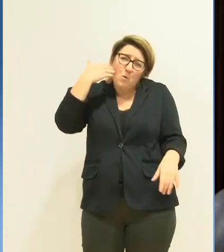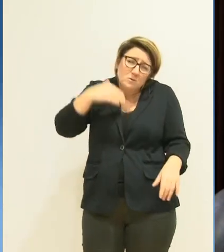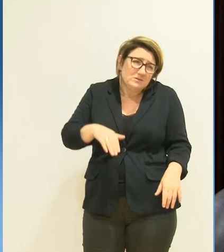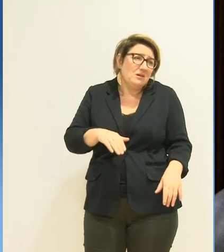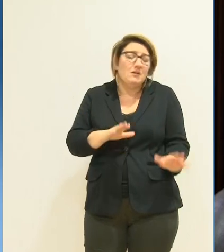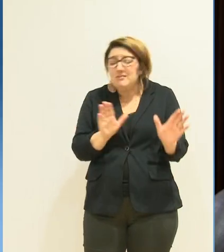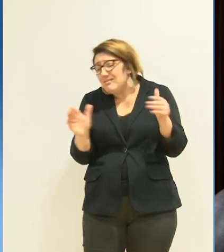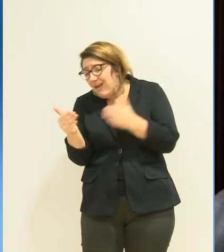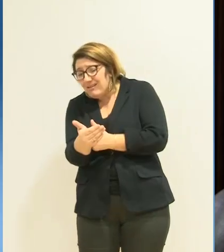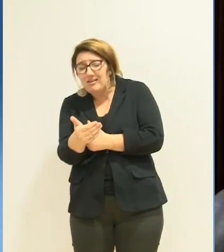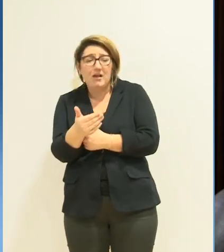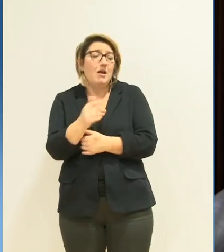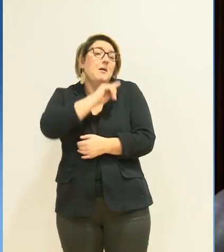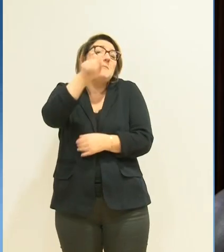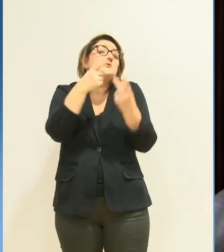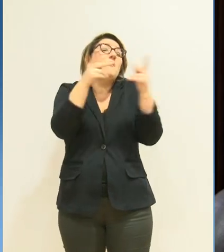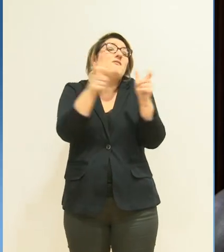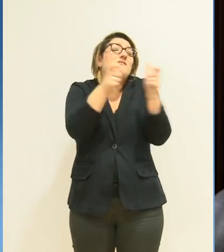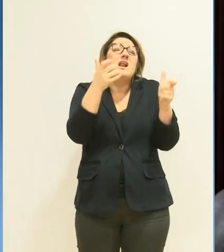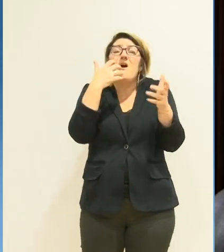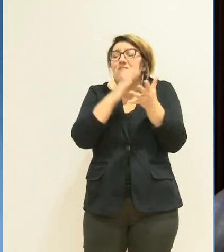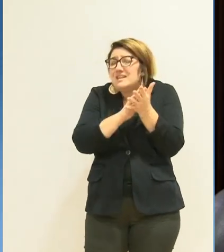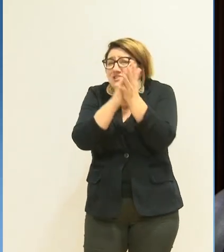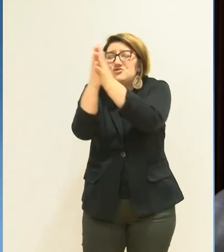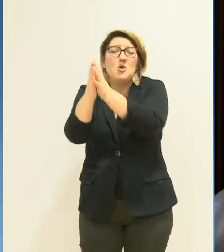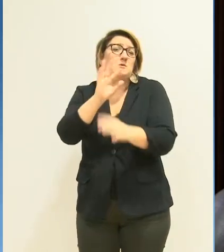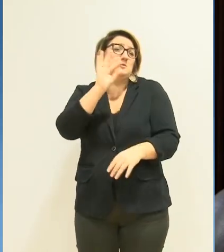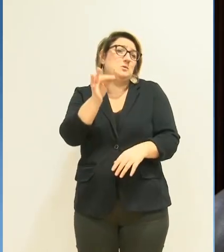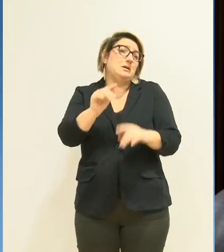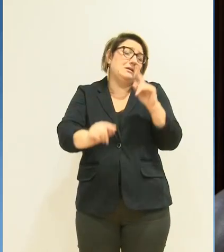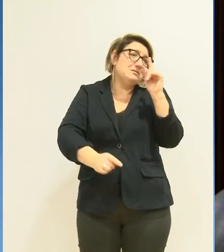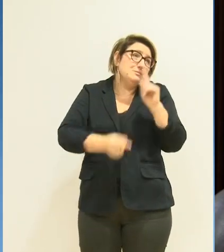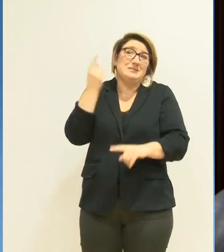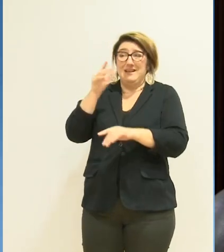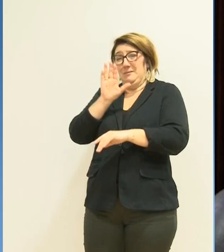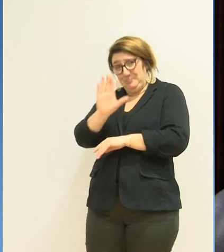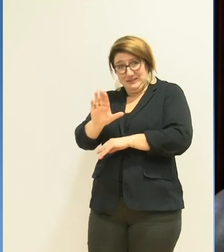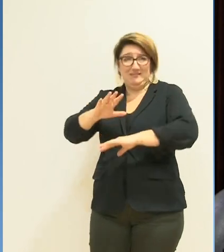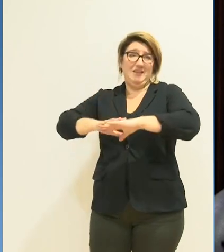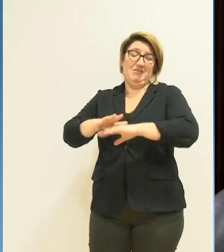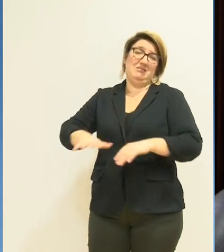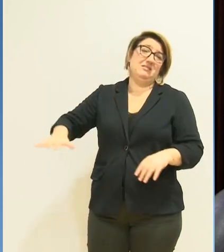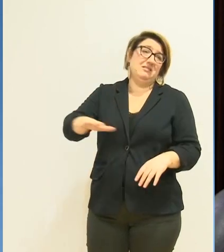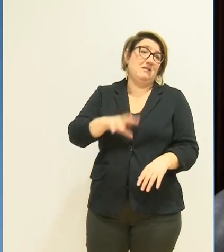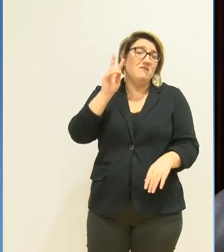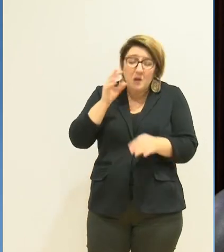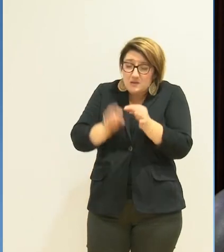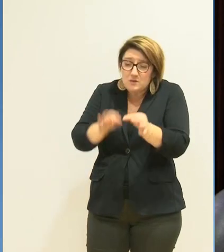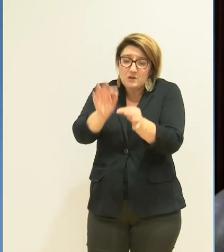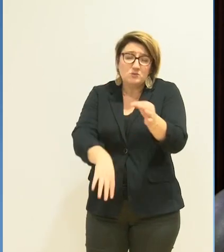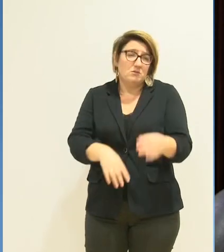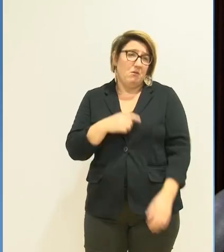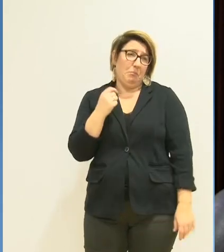légitime des villes dossier de changer les choses spécifiquement dans ce quartier ont très peu aboutis